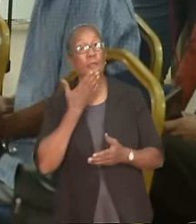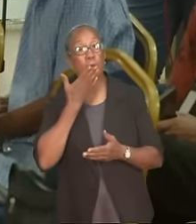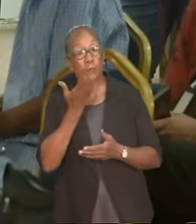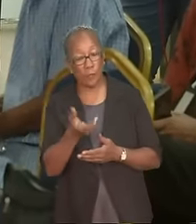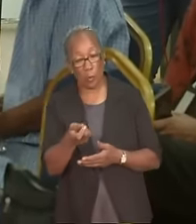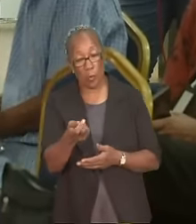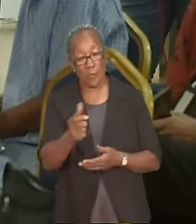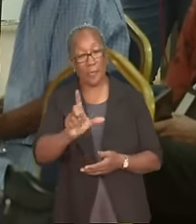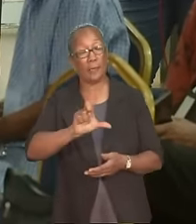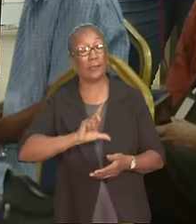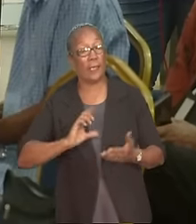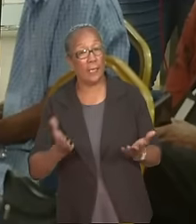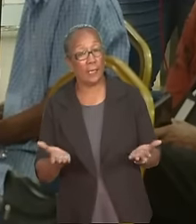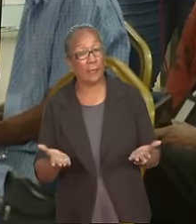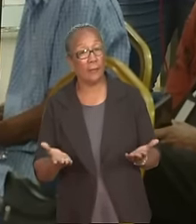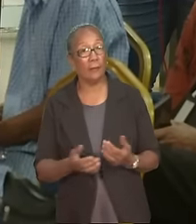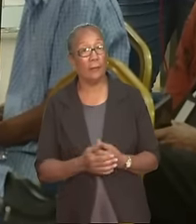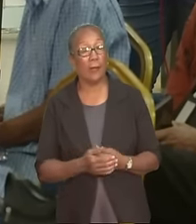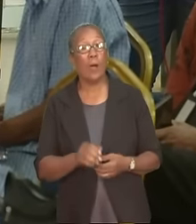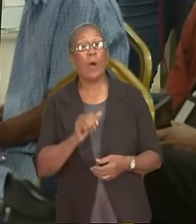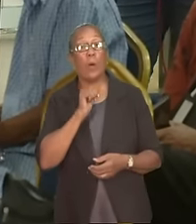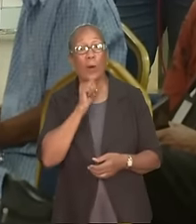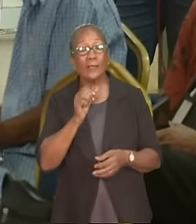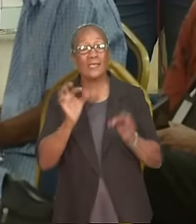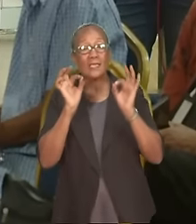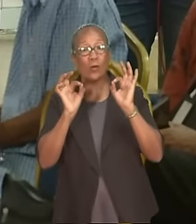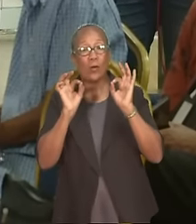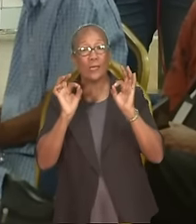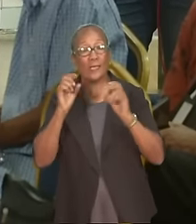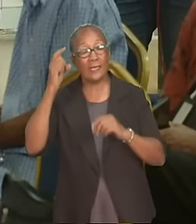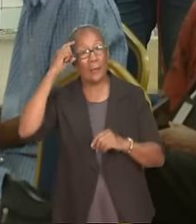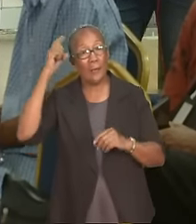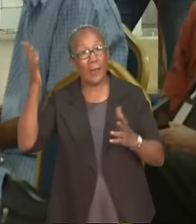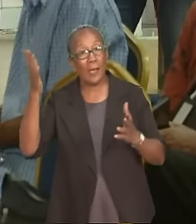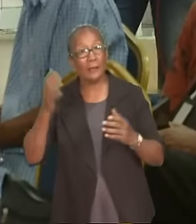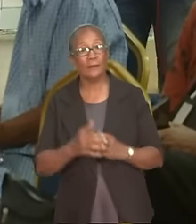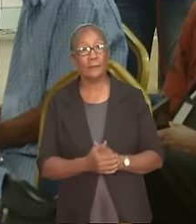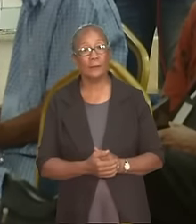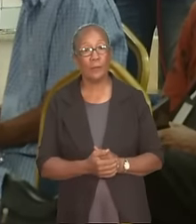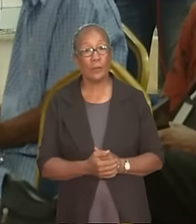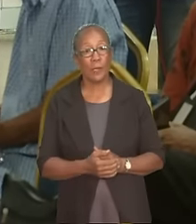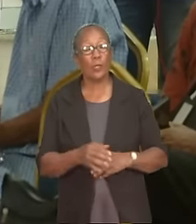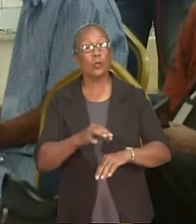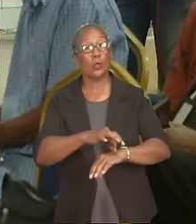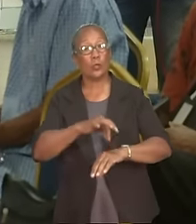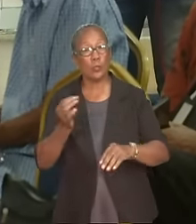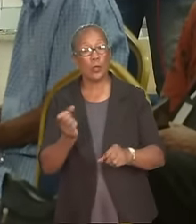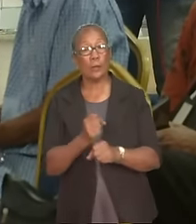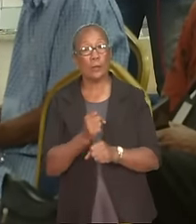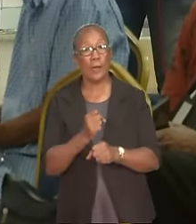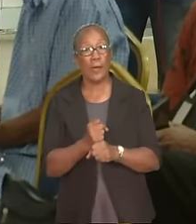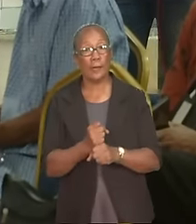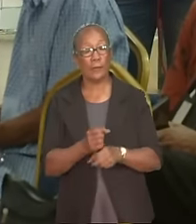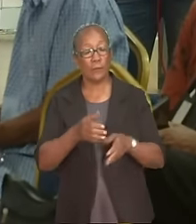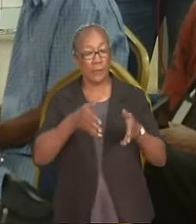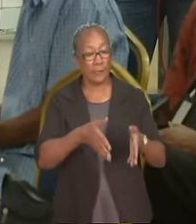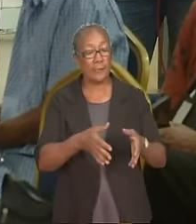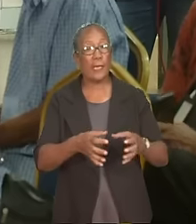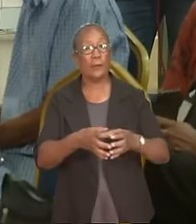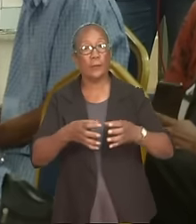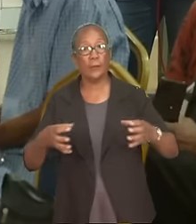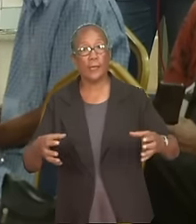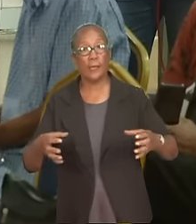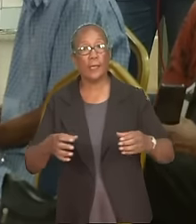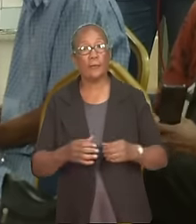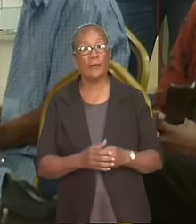en wat zijn de concrete plannen? De gezondmaking van de staatsbedrijven, president, dat komt